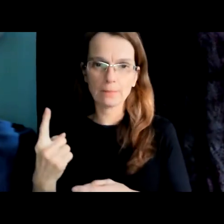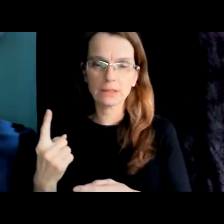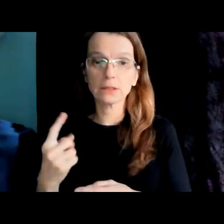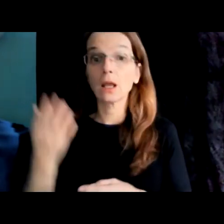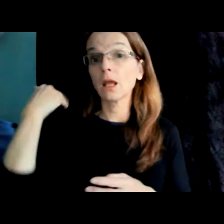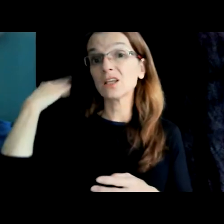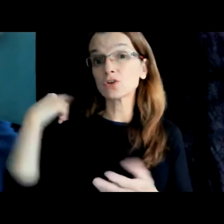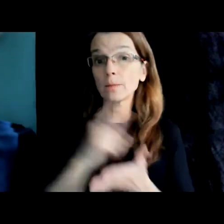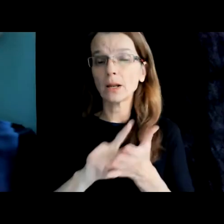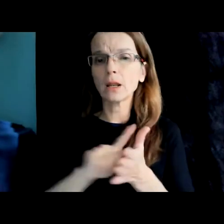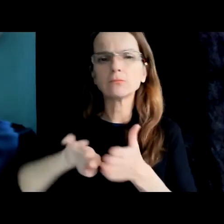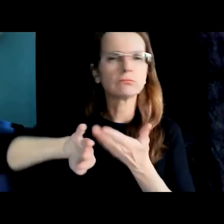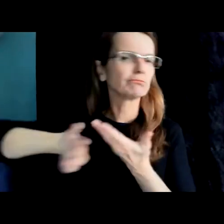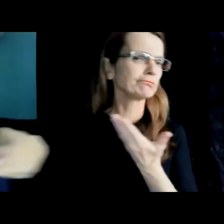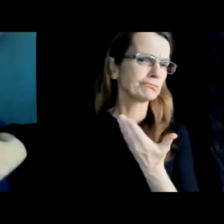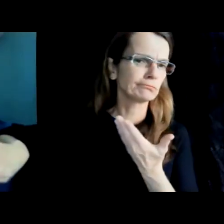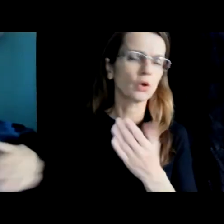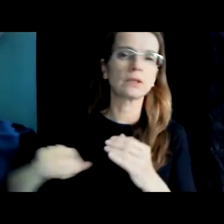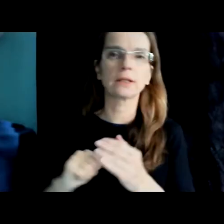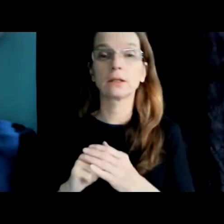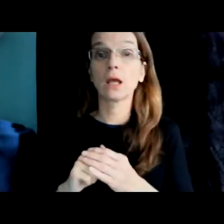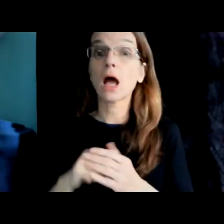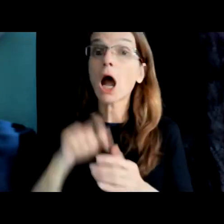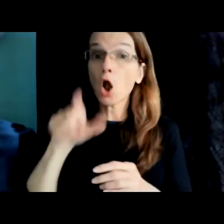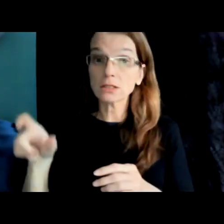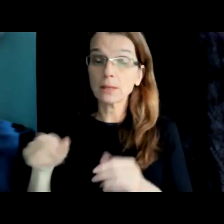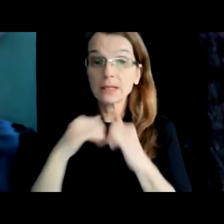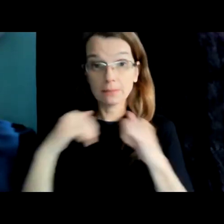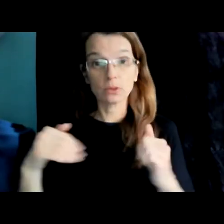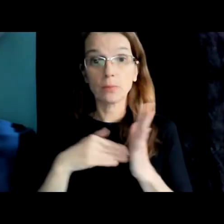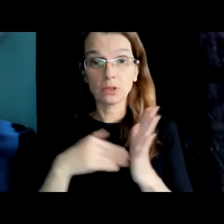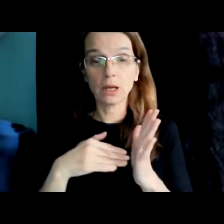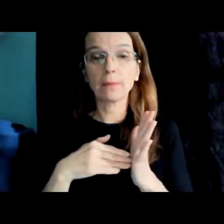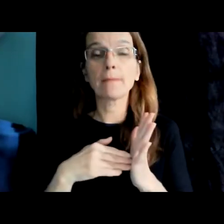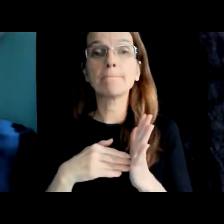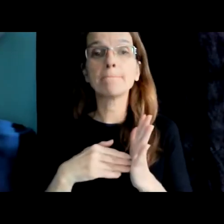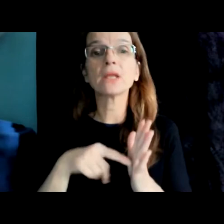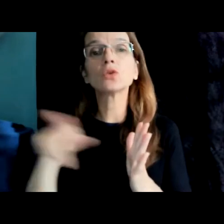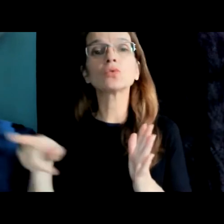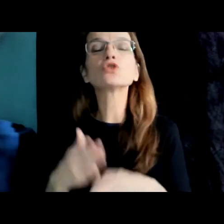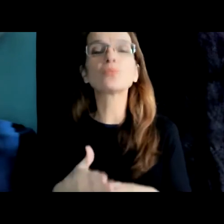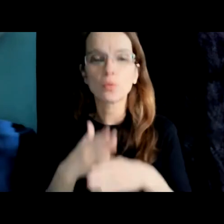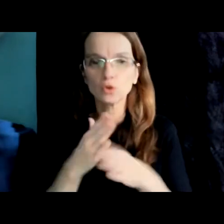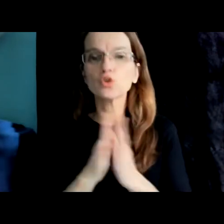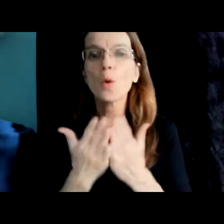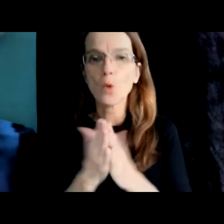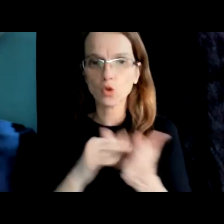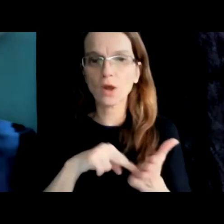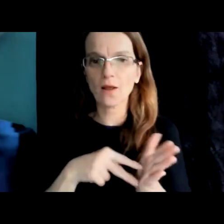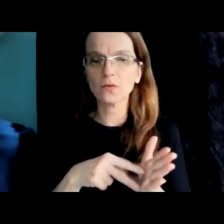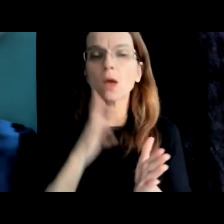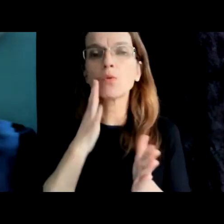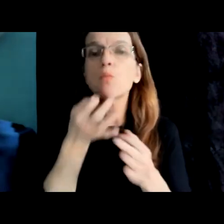preteklosti odrinjeni na rob družbe. Osebe s posebnimi potrebami bodo tudi s pomočjo monografije bolje